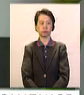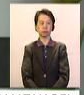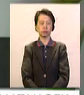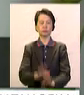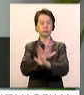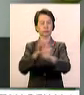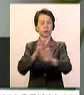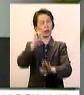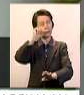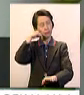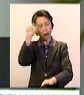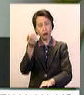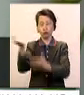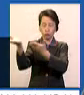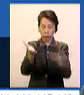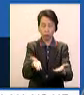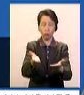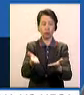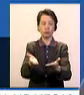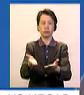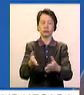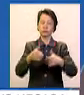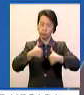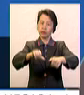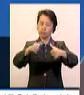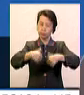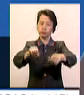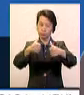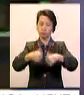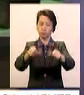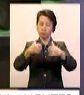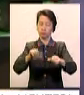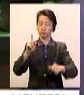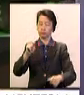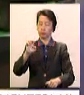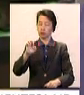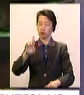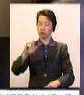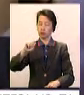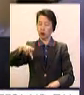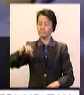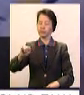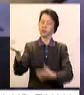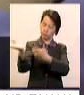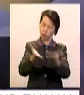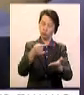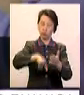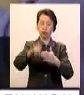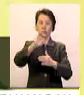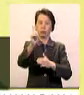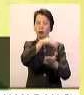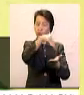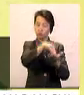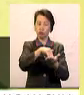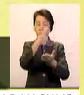Jangan malu untuk bawa mereka pergi terapi dekat mana-mana sajalah yang rasa mereka